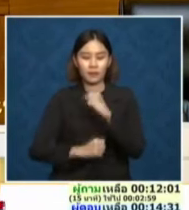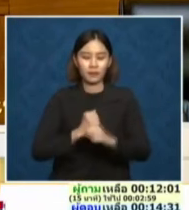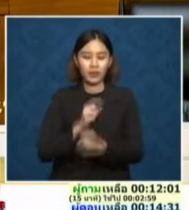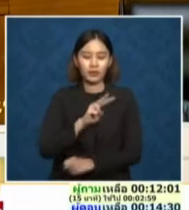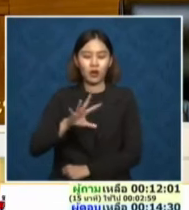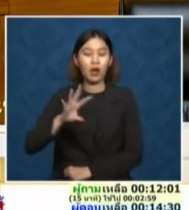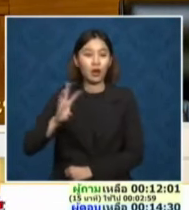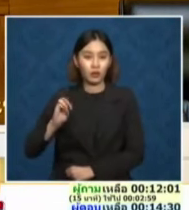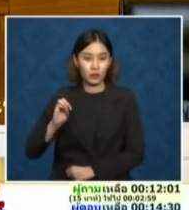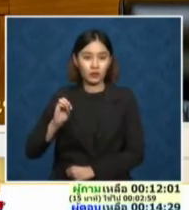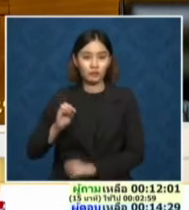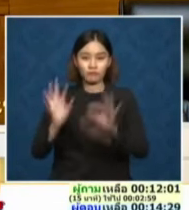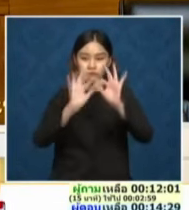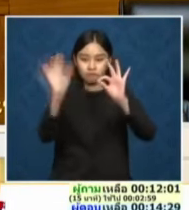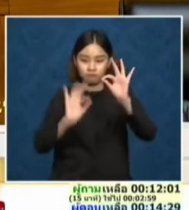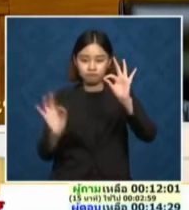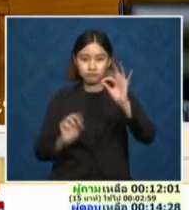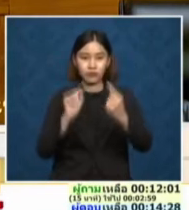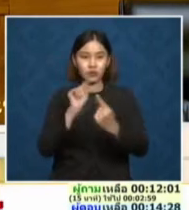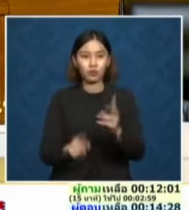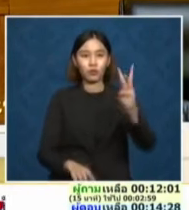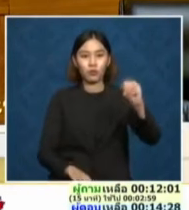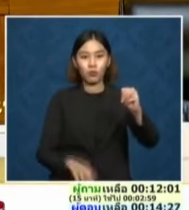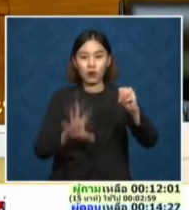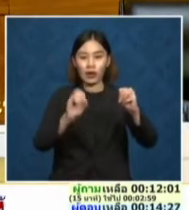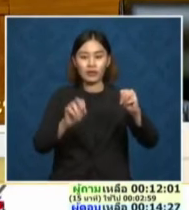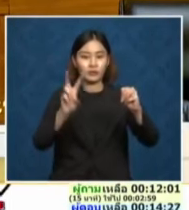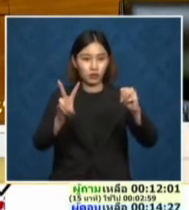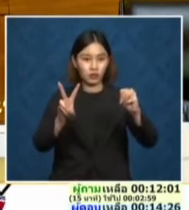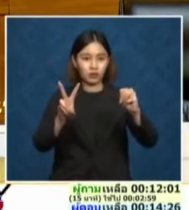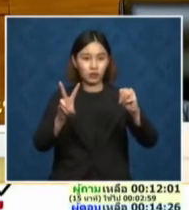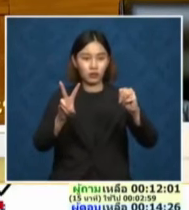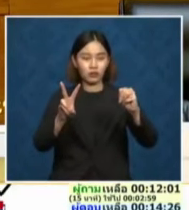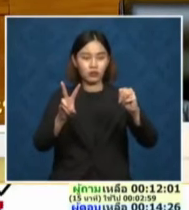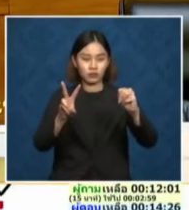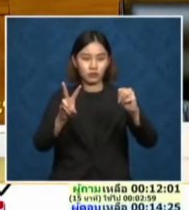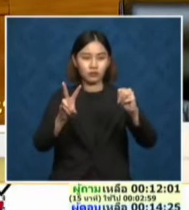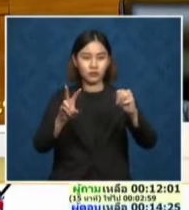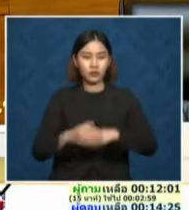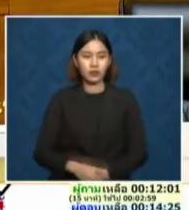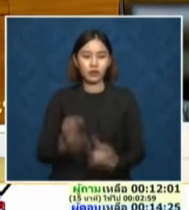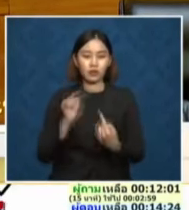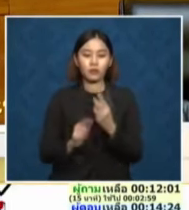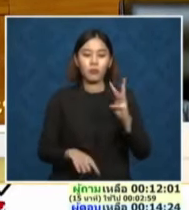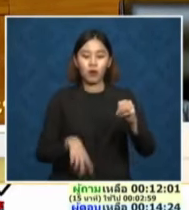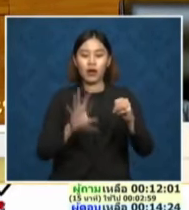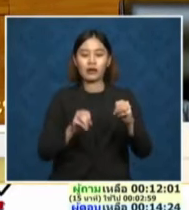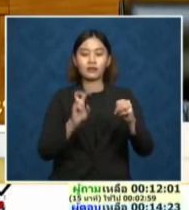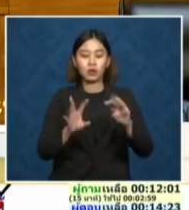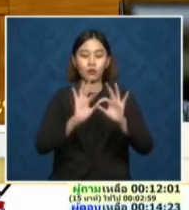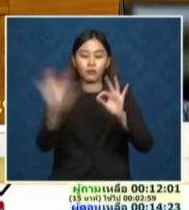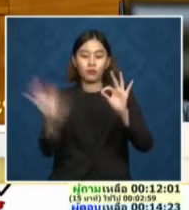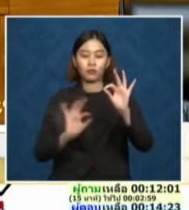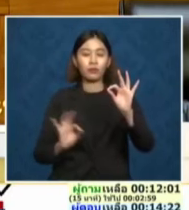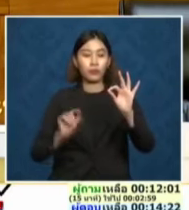ระบวนการซักฟอกแน่นอนแต่ถ้าเกิดท่านยังคงให้มีความเคลือบแคลงสงสัยพี่น้องประชาชนยังงงอยู่